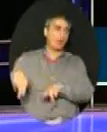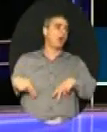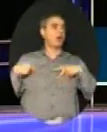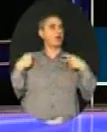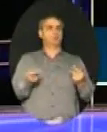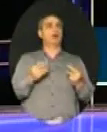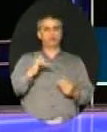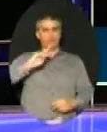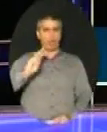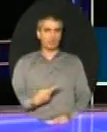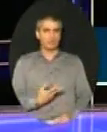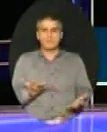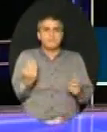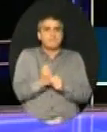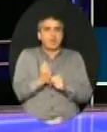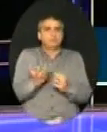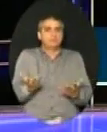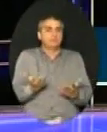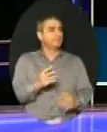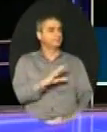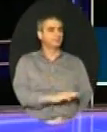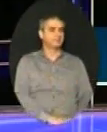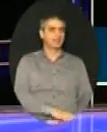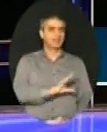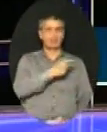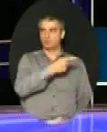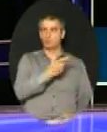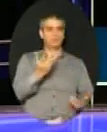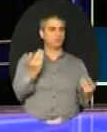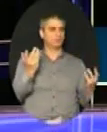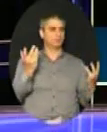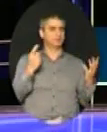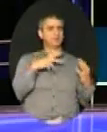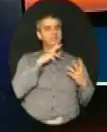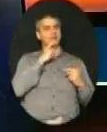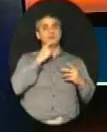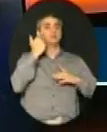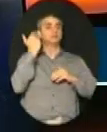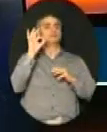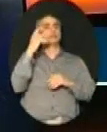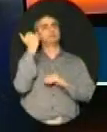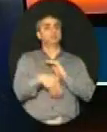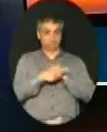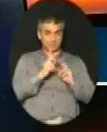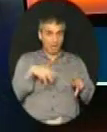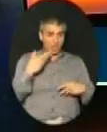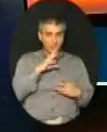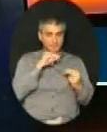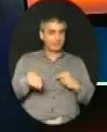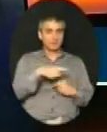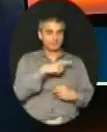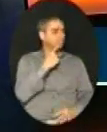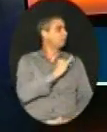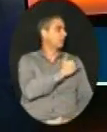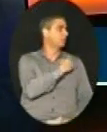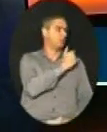דרי, פתאום מה עושים עכשיו? האם הדיבור שהוא חילול הקודש הפוליטי של סוף שס, האם הדיבור הזה קיים בשטח? אתם שומעים